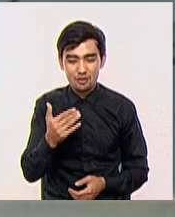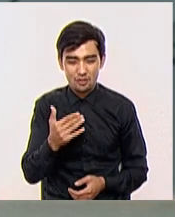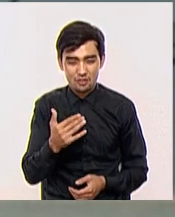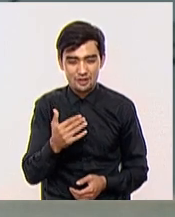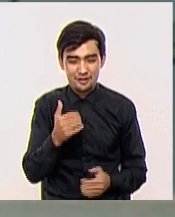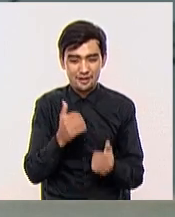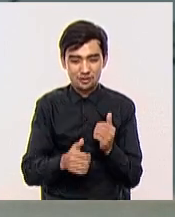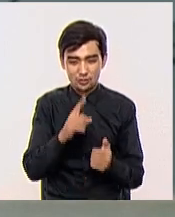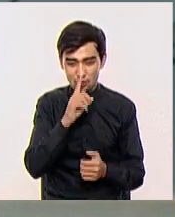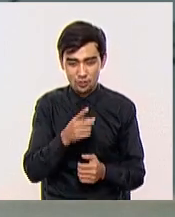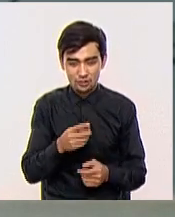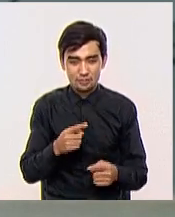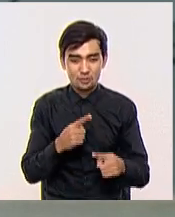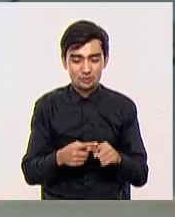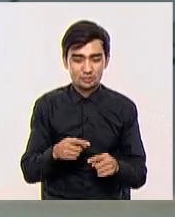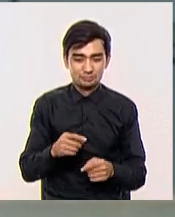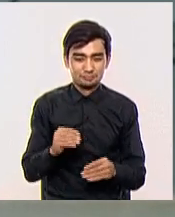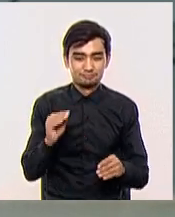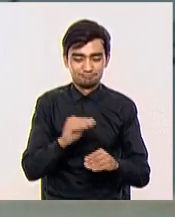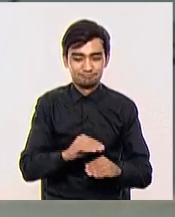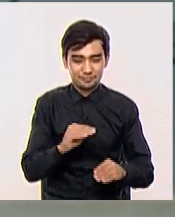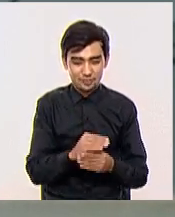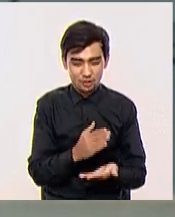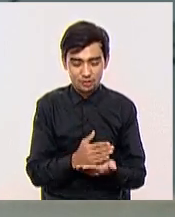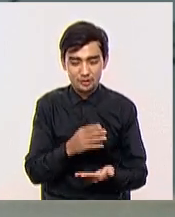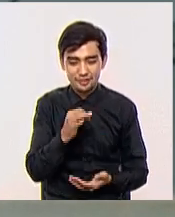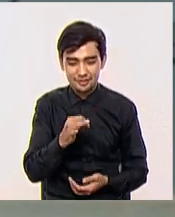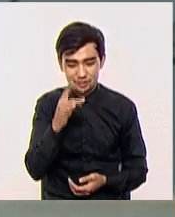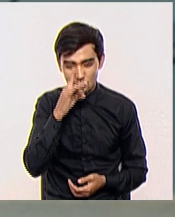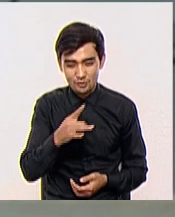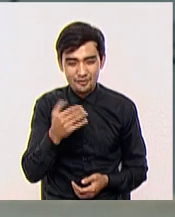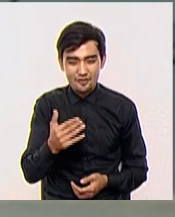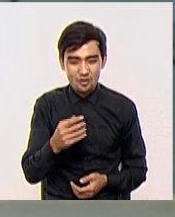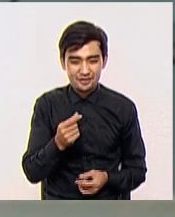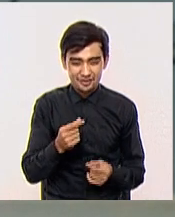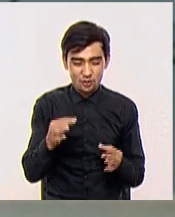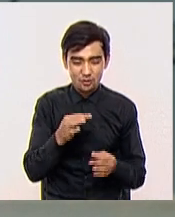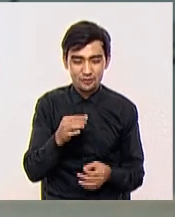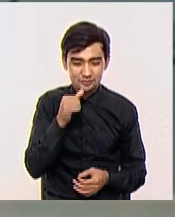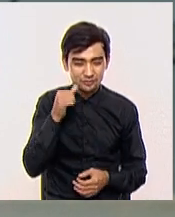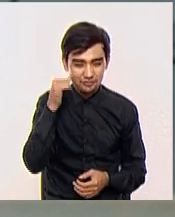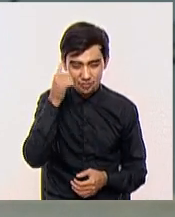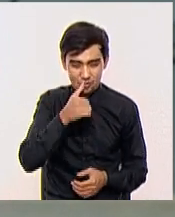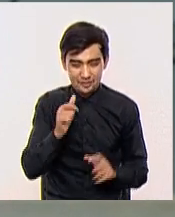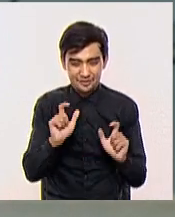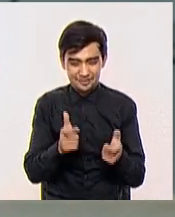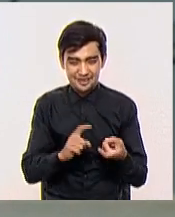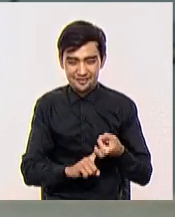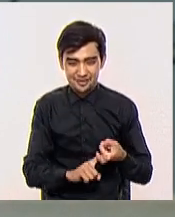ұлттық қордан ақшаны қосып отырады. Себебі республикалық бюджетте әсіресе былтыр пандемияға байланысты